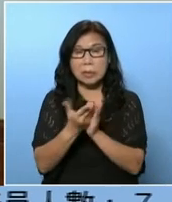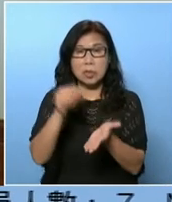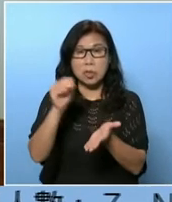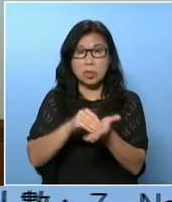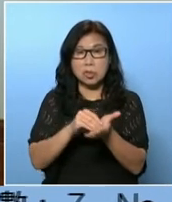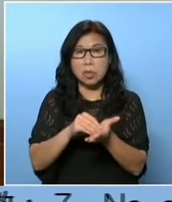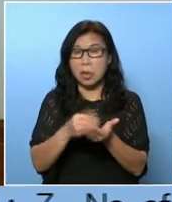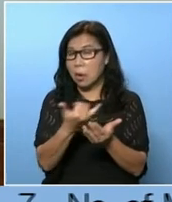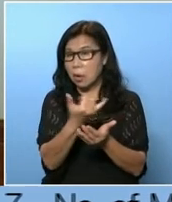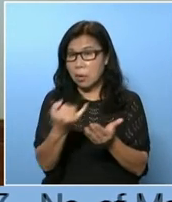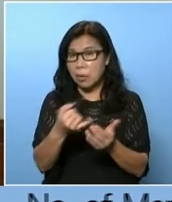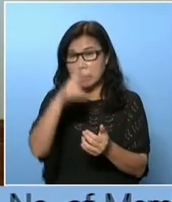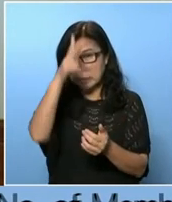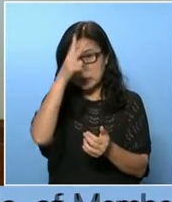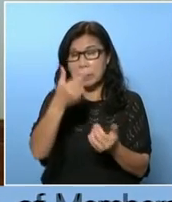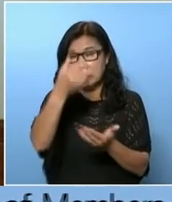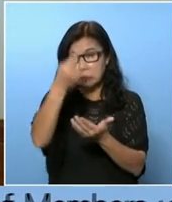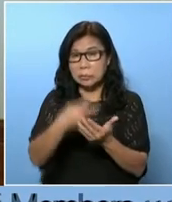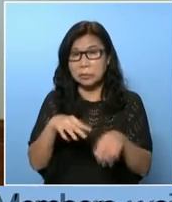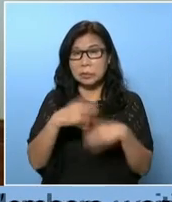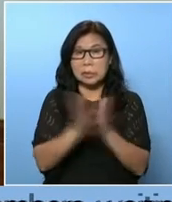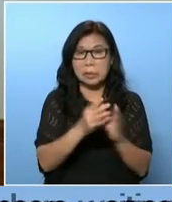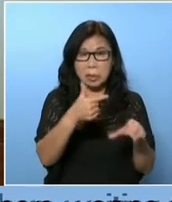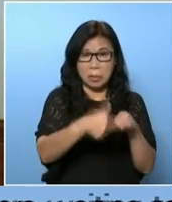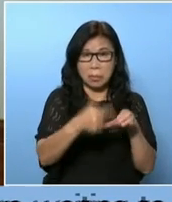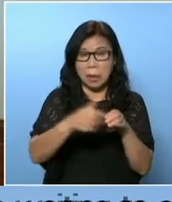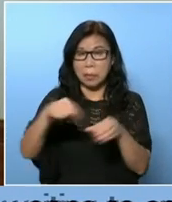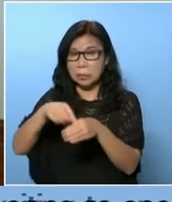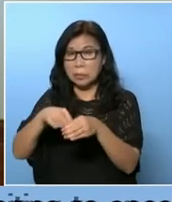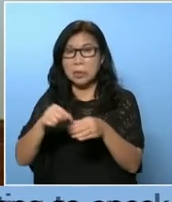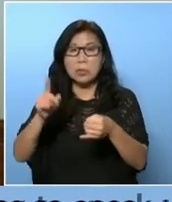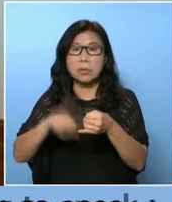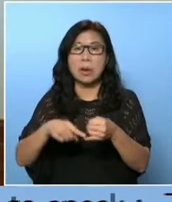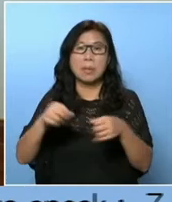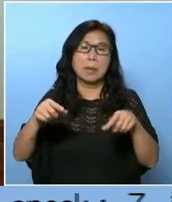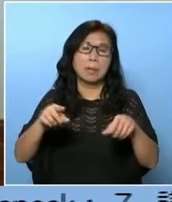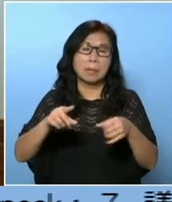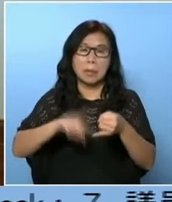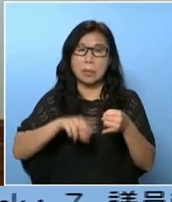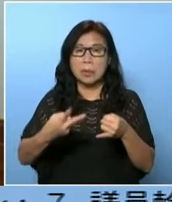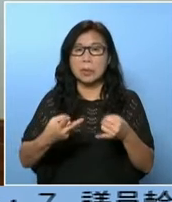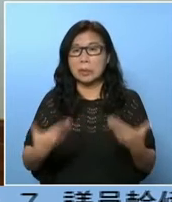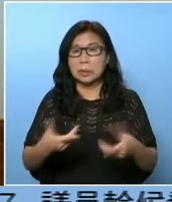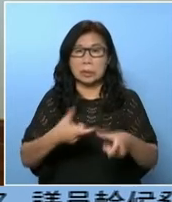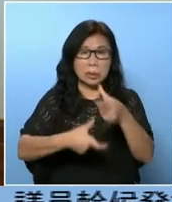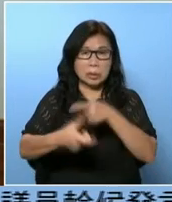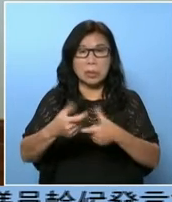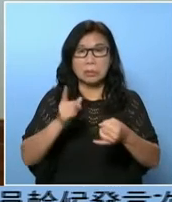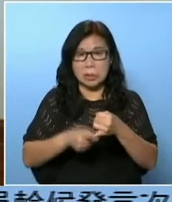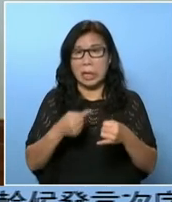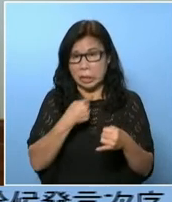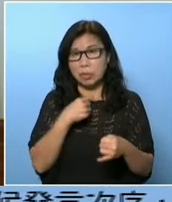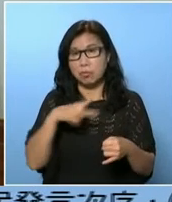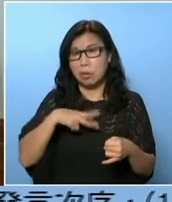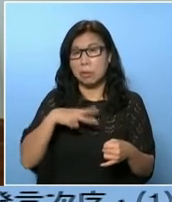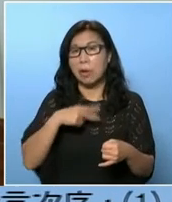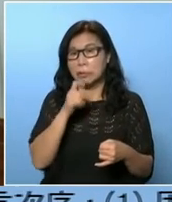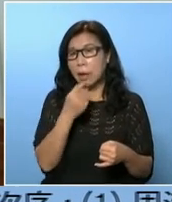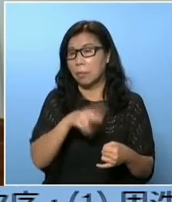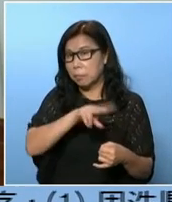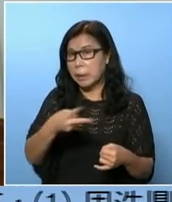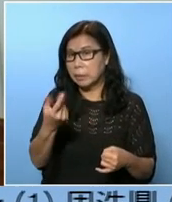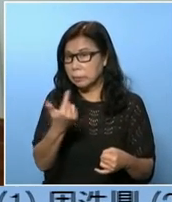效應的政府政策裏，貧富懸殊一度被合理化，認為是市場經濟的必然現象。